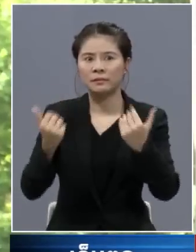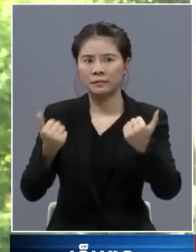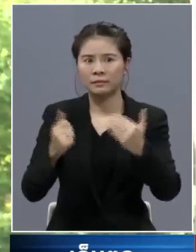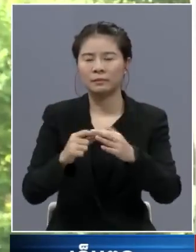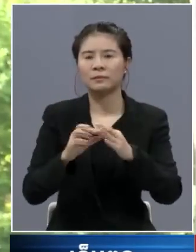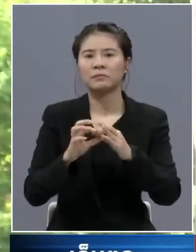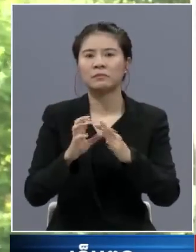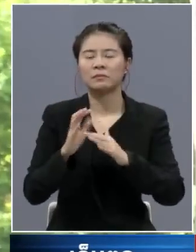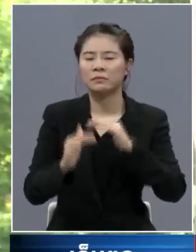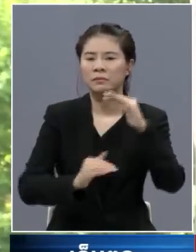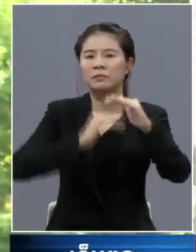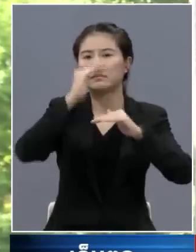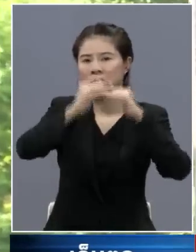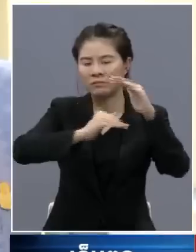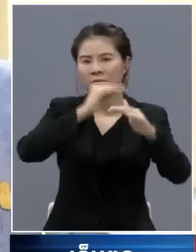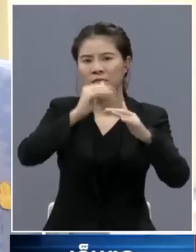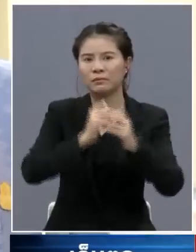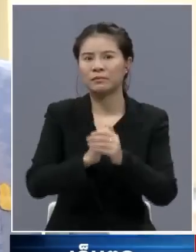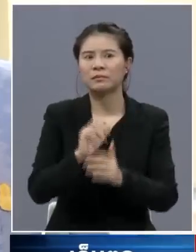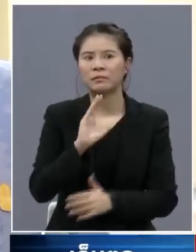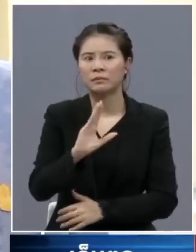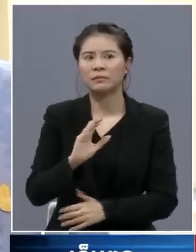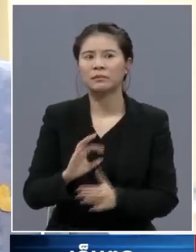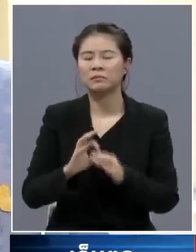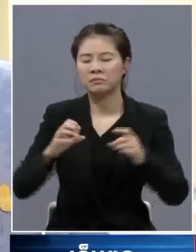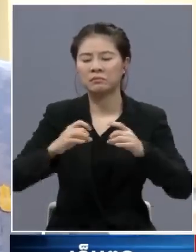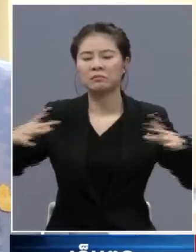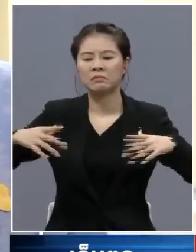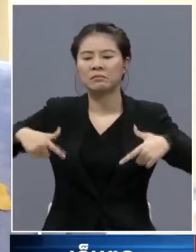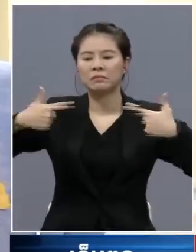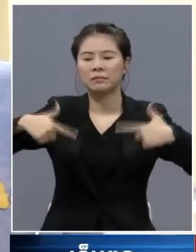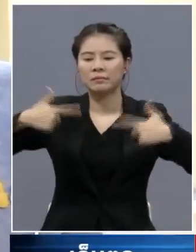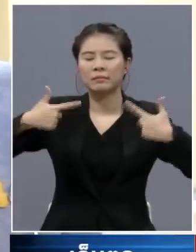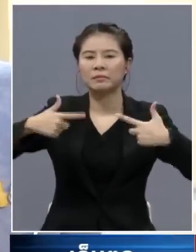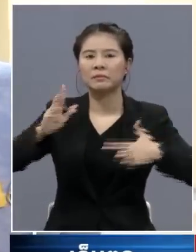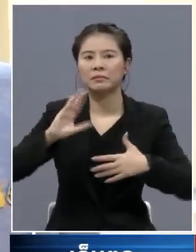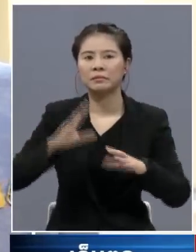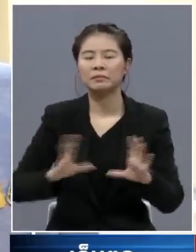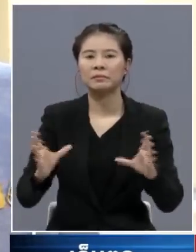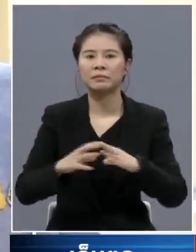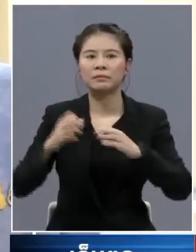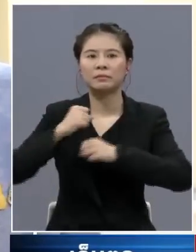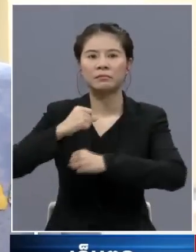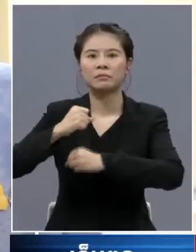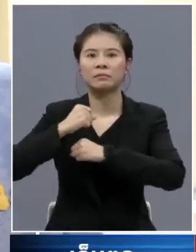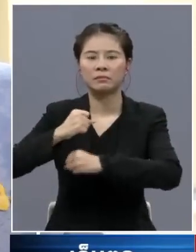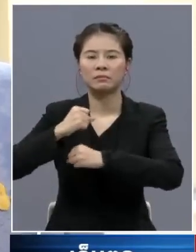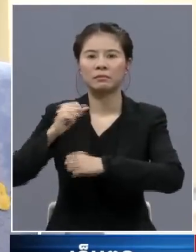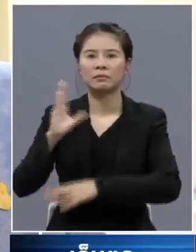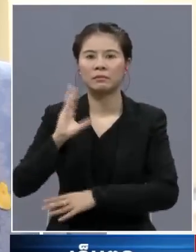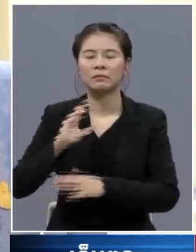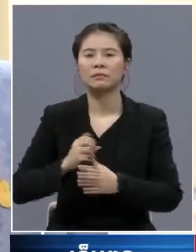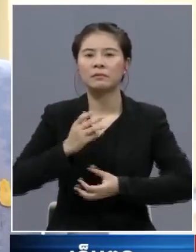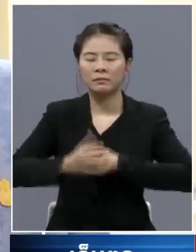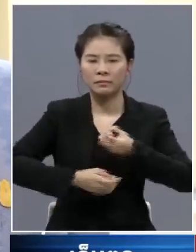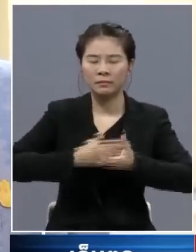เดินมาไกลมากแล้วอย่าเดินไปสู่ท่ามกลางความขัดแย้งแบบเดิมที่มีการชุมนุมหรืออะไรต่างๆทั้งนี้การแสดงความคิดเห็น